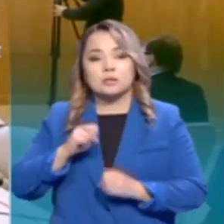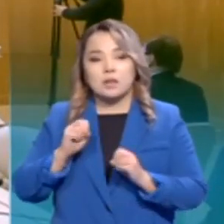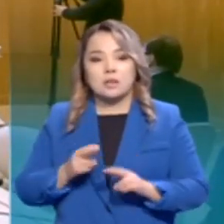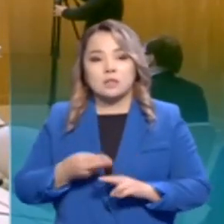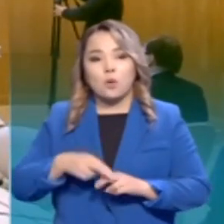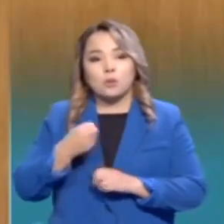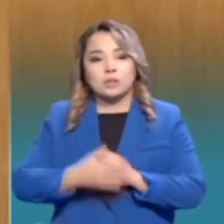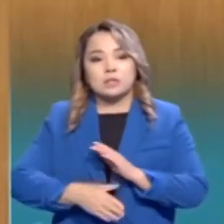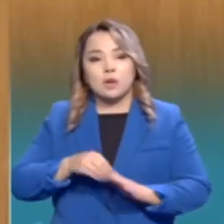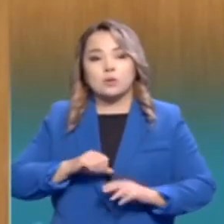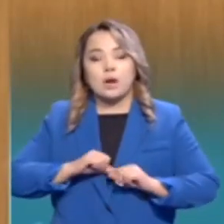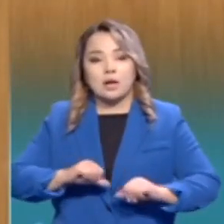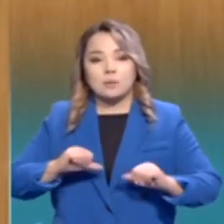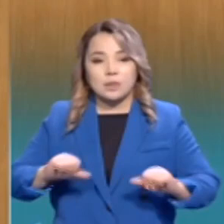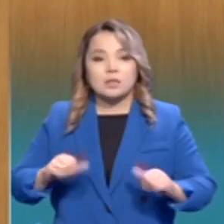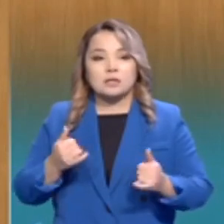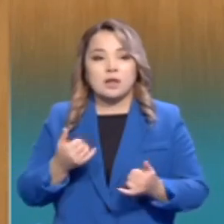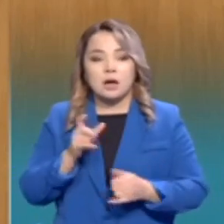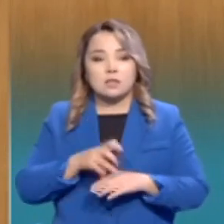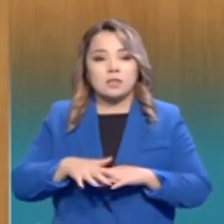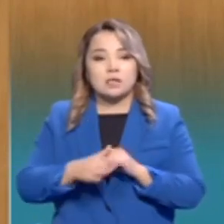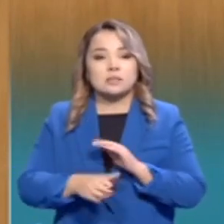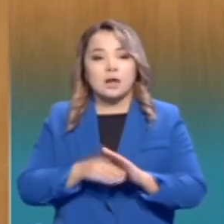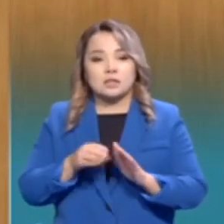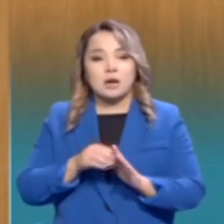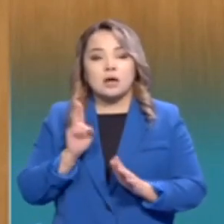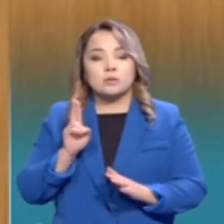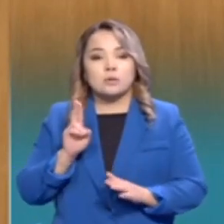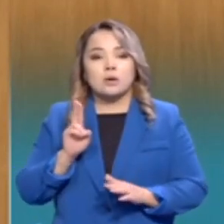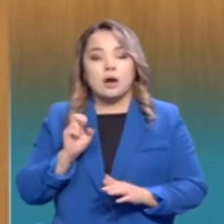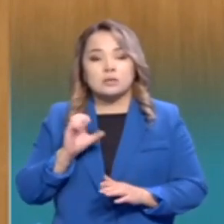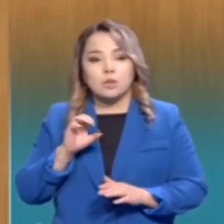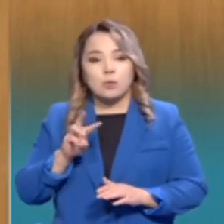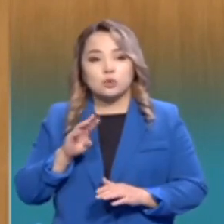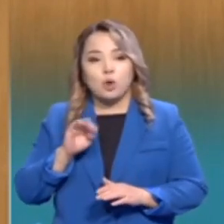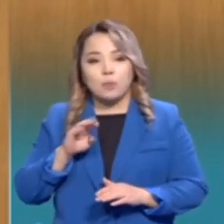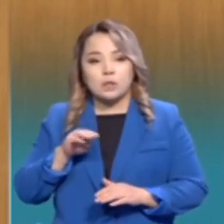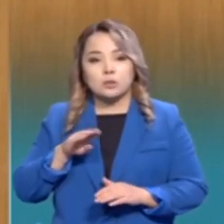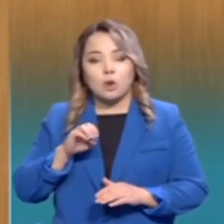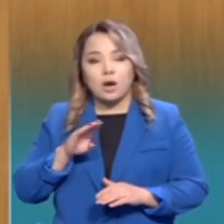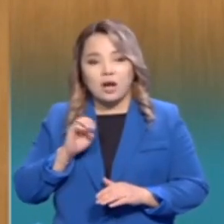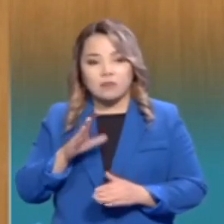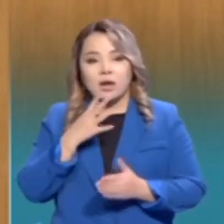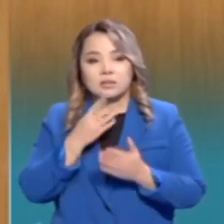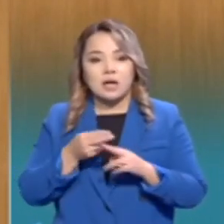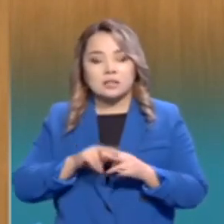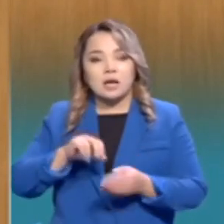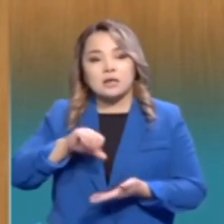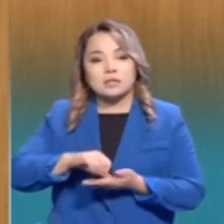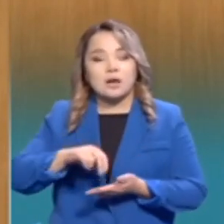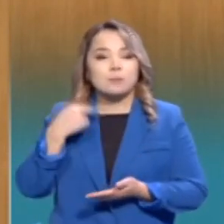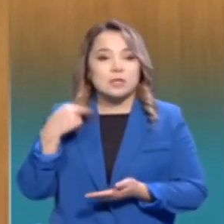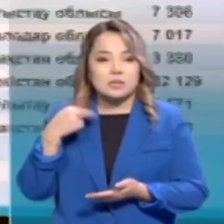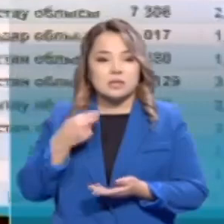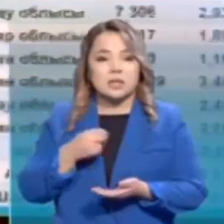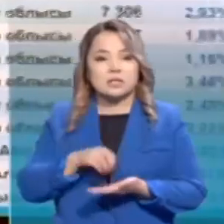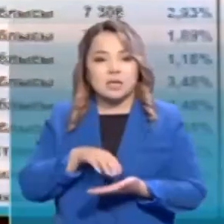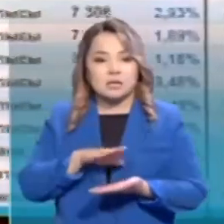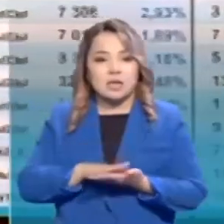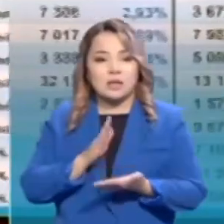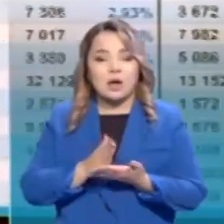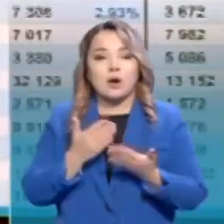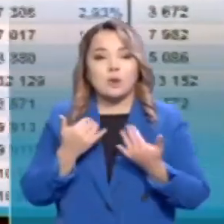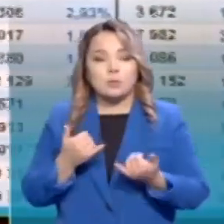халық сайлаған Қасым-Жомарт Кемелұлы Тоқаевты Қазақстан Республикасының президенті ретінде тіркеді.